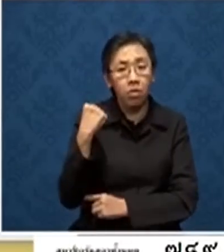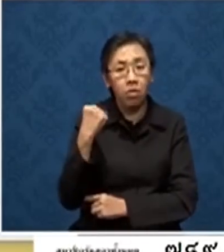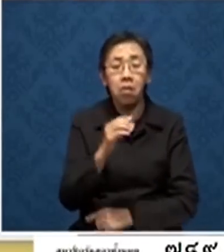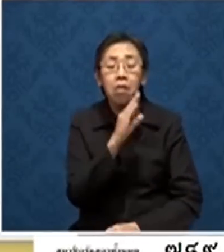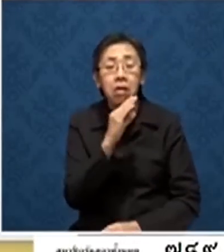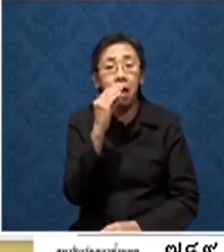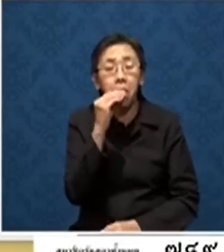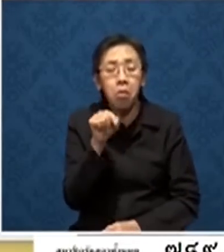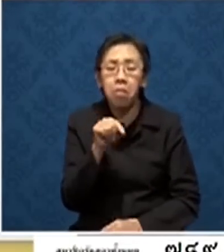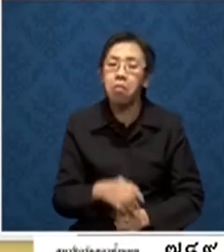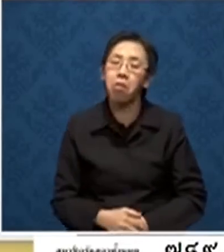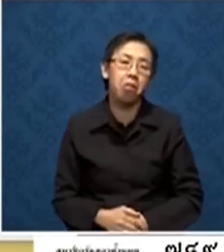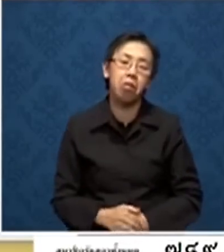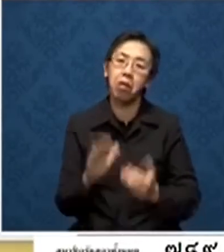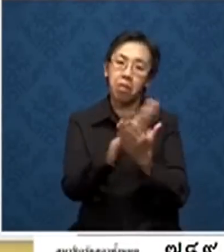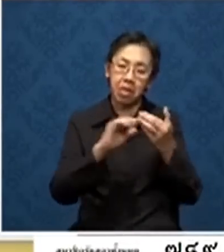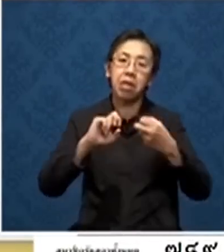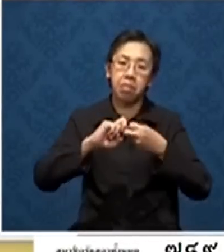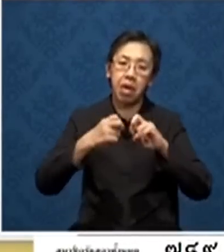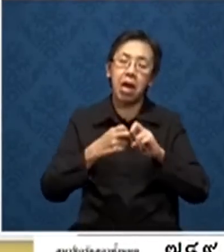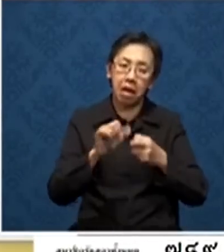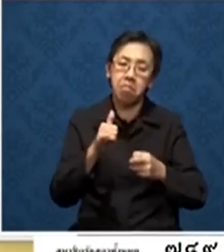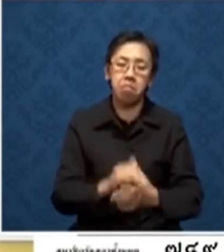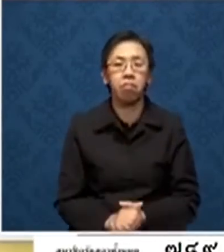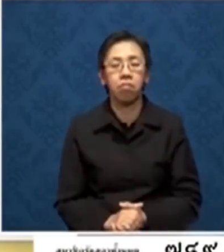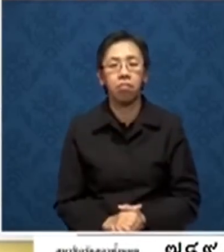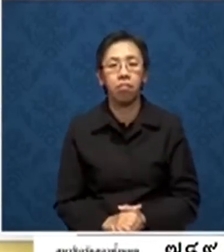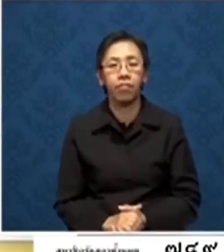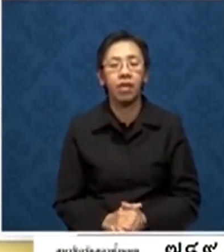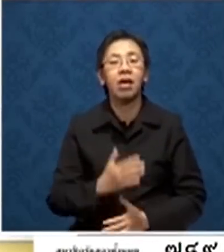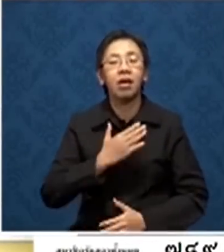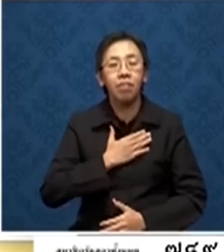อย่างนี้มันก็ลำบากครับประเทศไทยผมเรียนด้วยความเคารพครับ